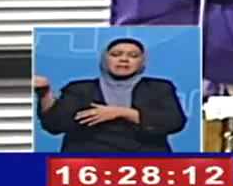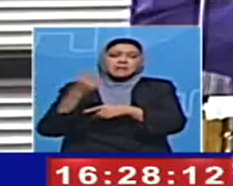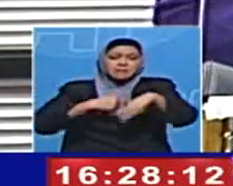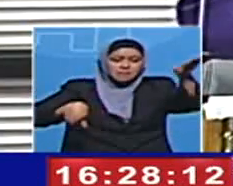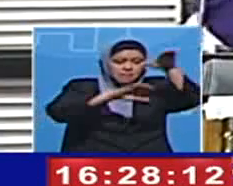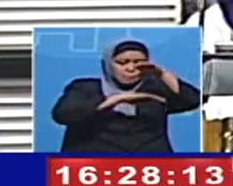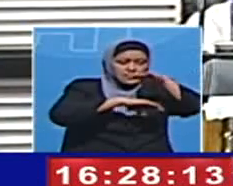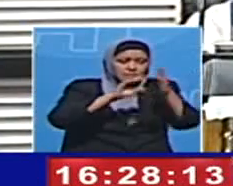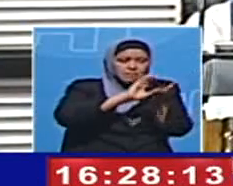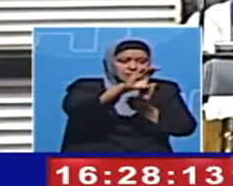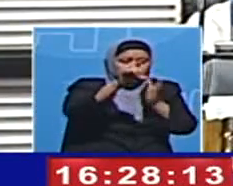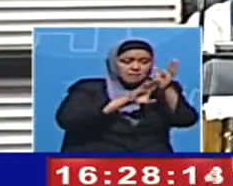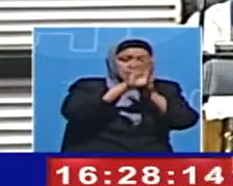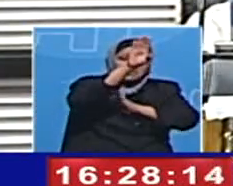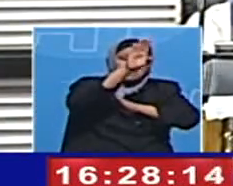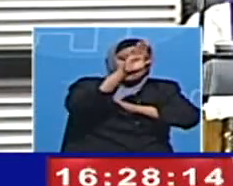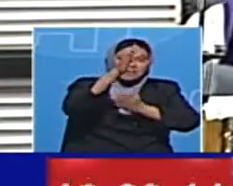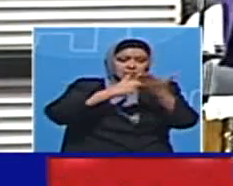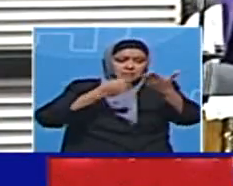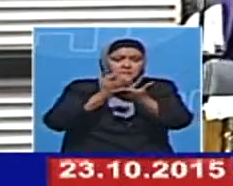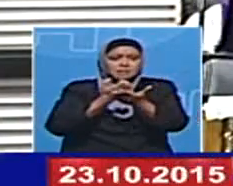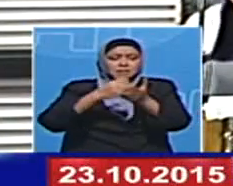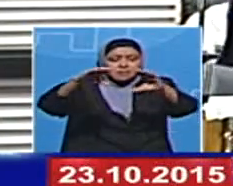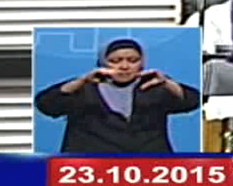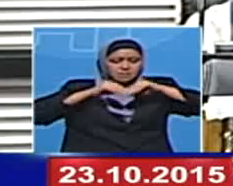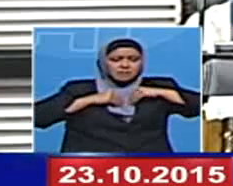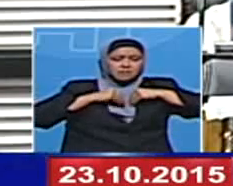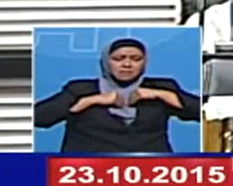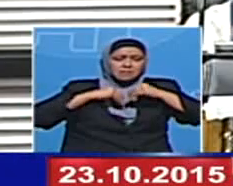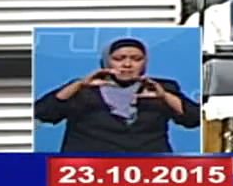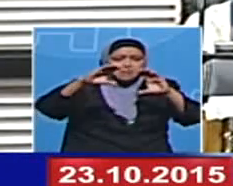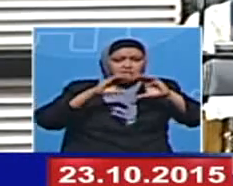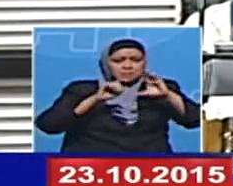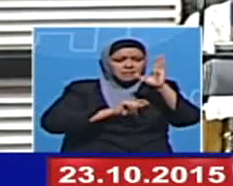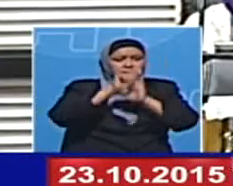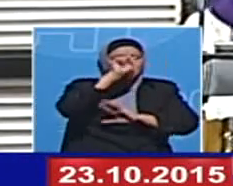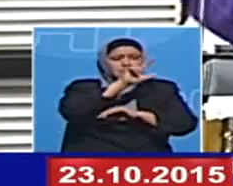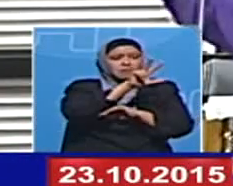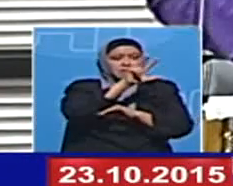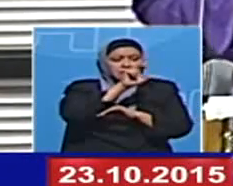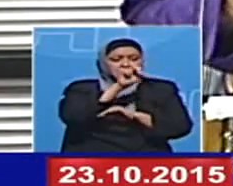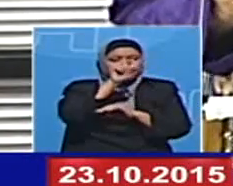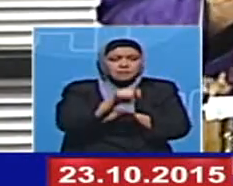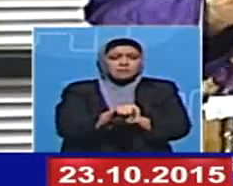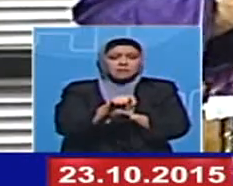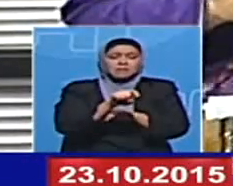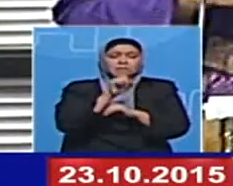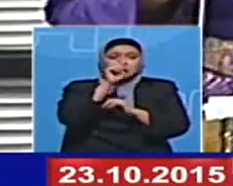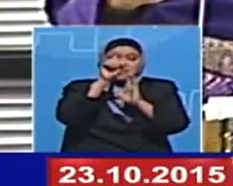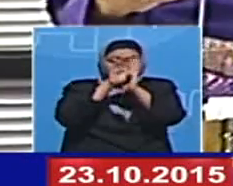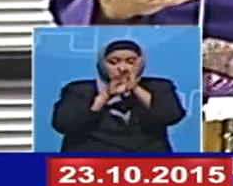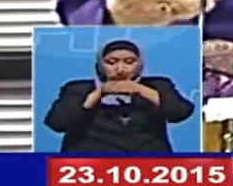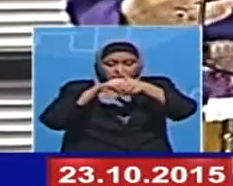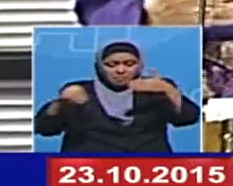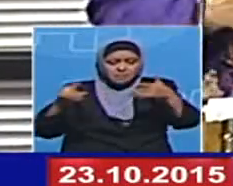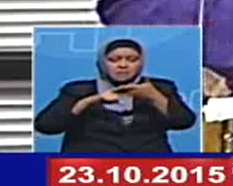peruntukan pembangunan sektor ekonomi menerima agihan tertinggi sebanyak 30.1 bilion diikuti